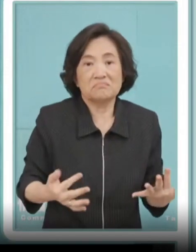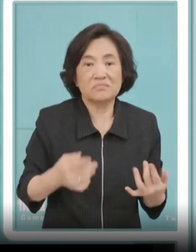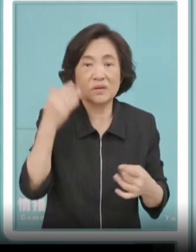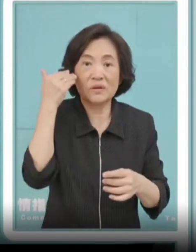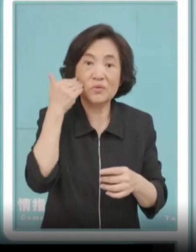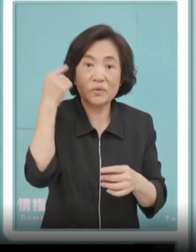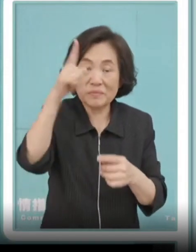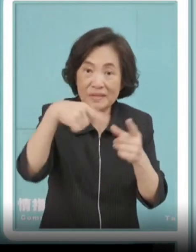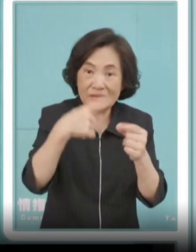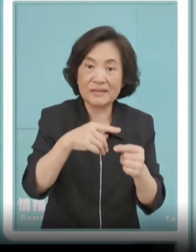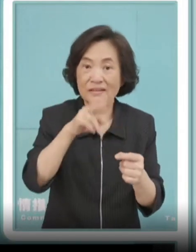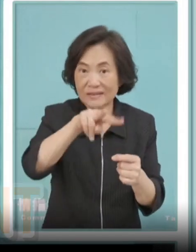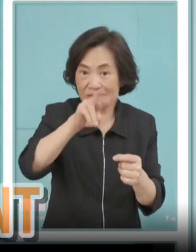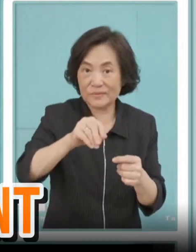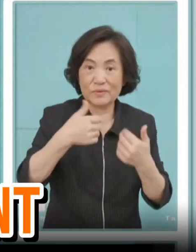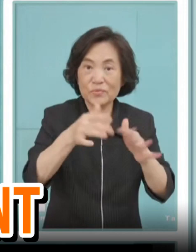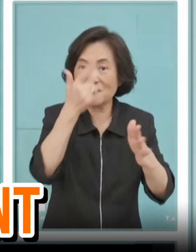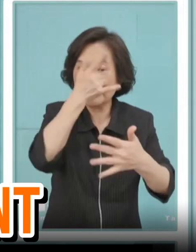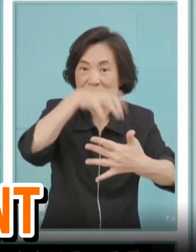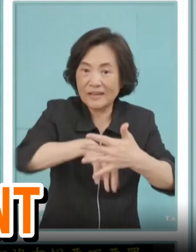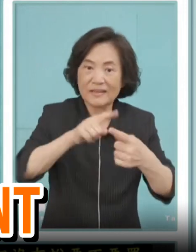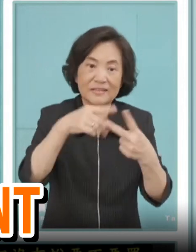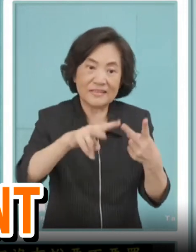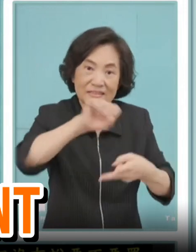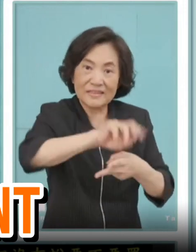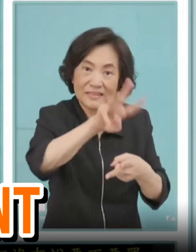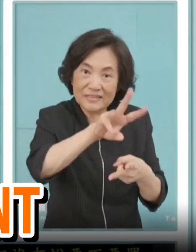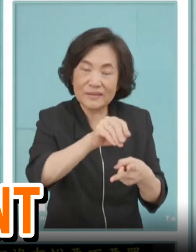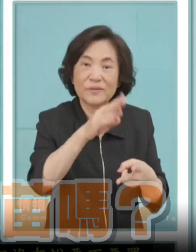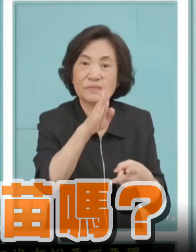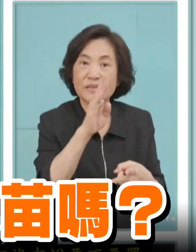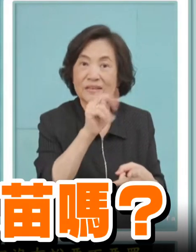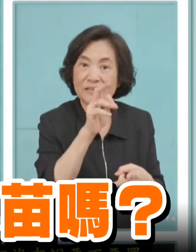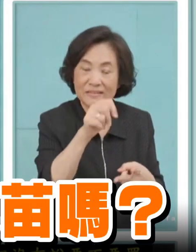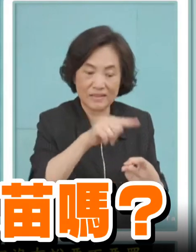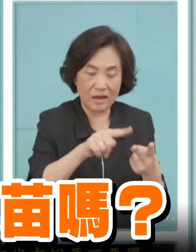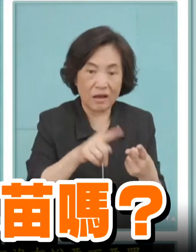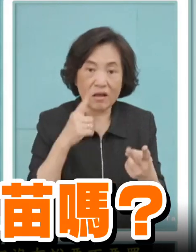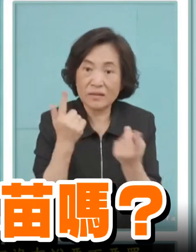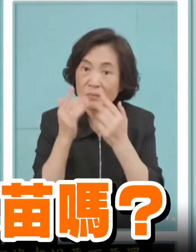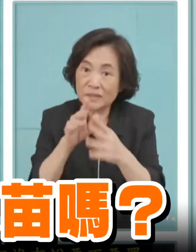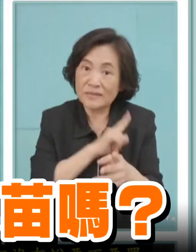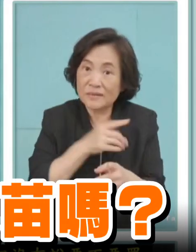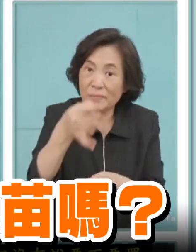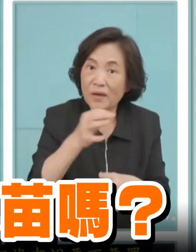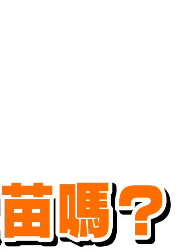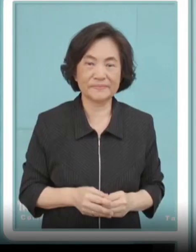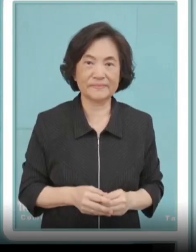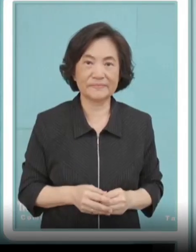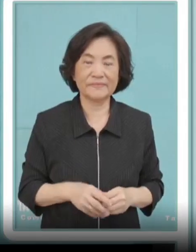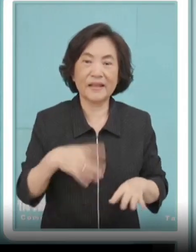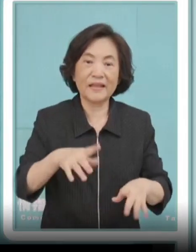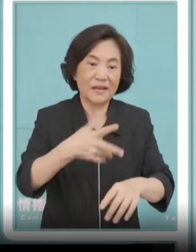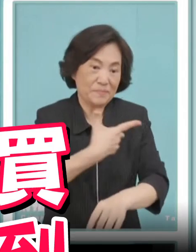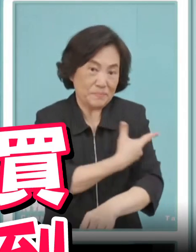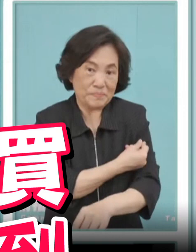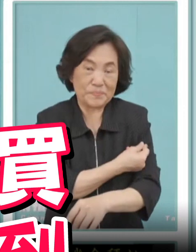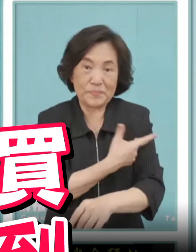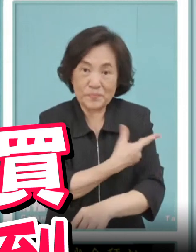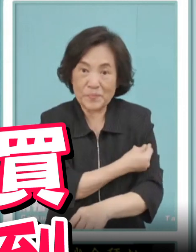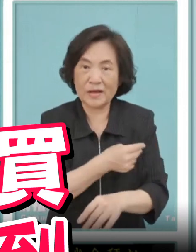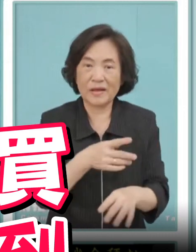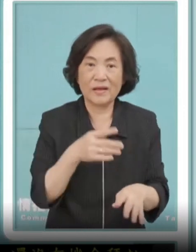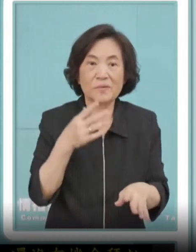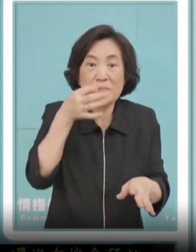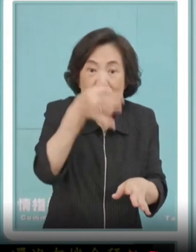明年真的2000万剂的莫德纳，再加上3000万剂的 BNT， 那北市还会考虑自购疫苗吗？ 疫苗不是买，是要